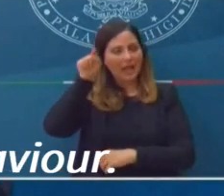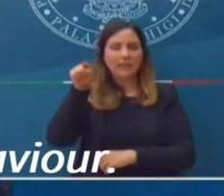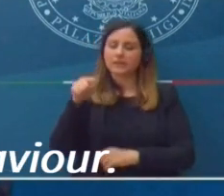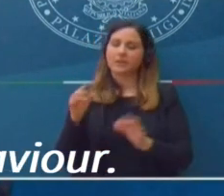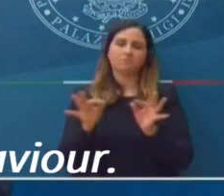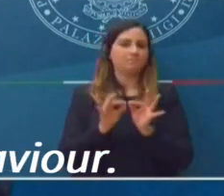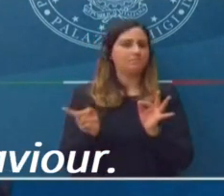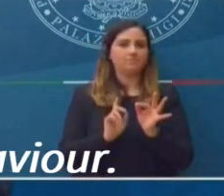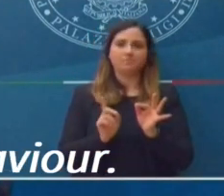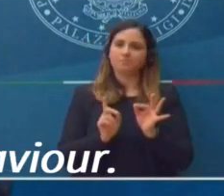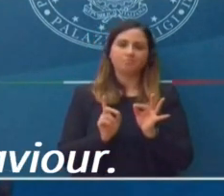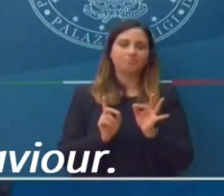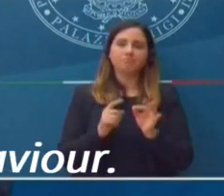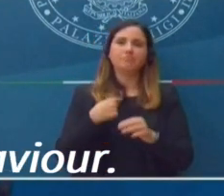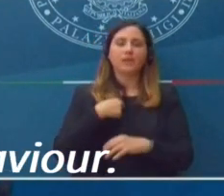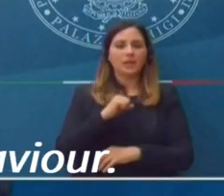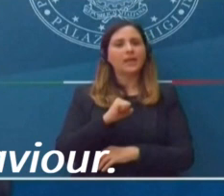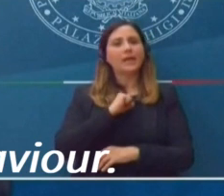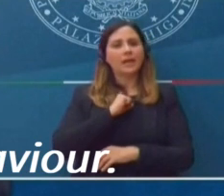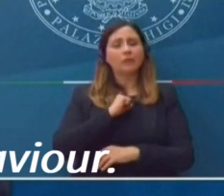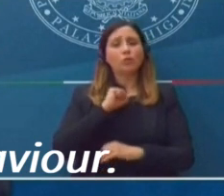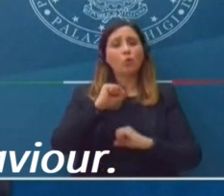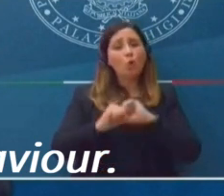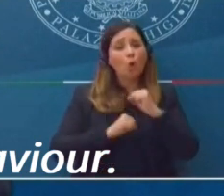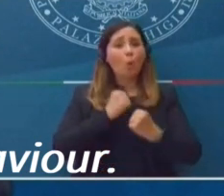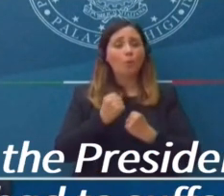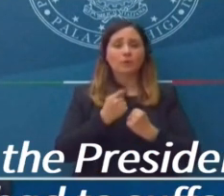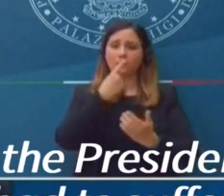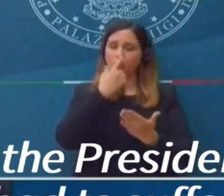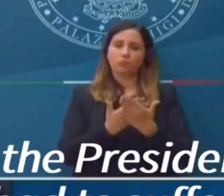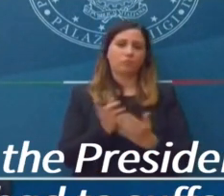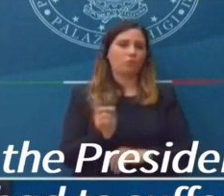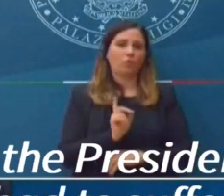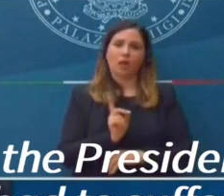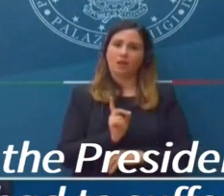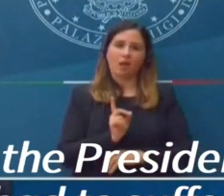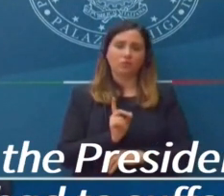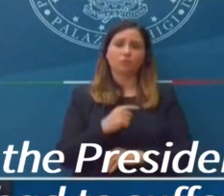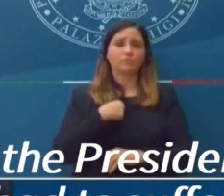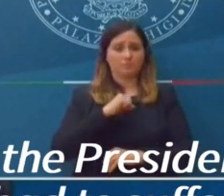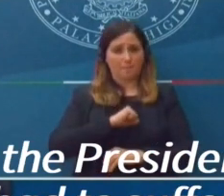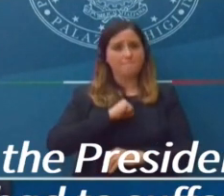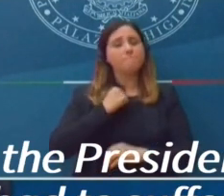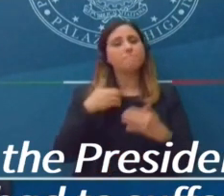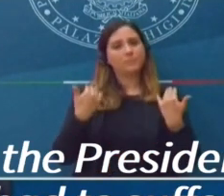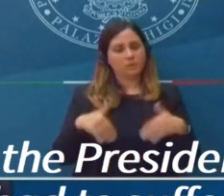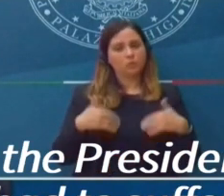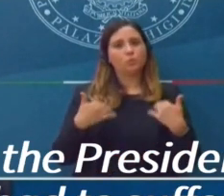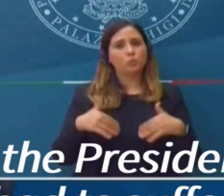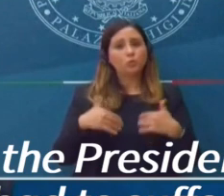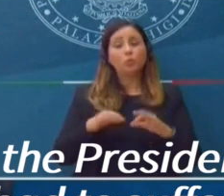che non sia stato un comportamento appropriato. Mi è dispiaciuto moltissimo